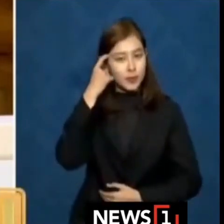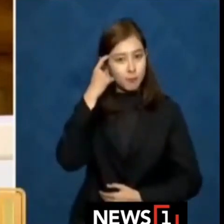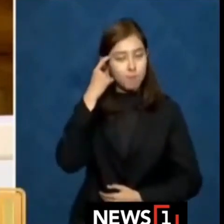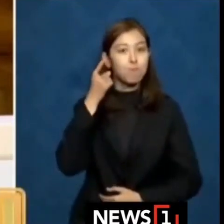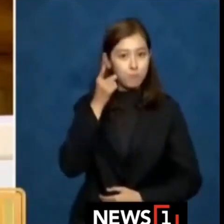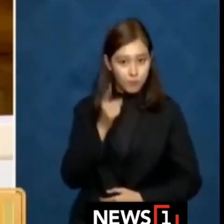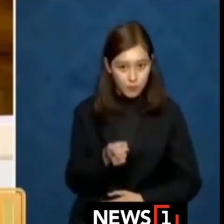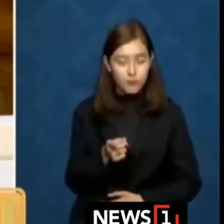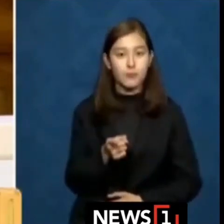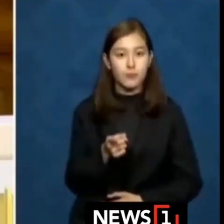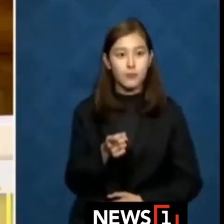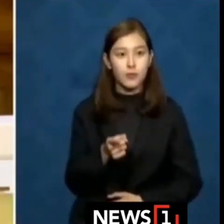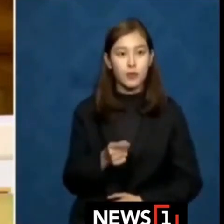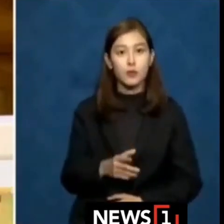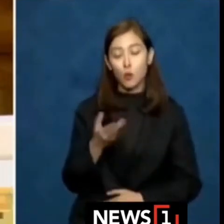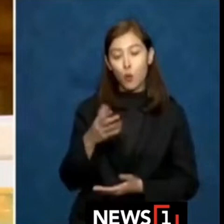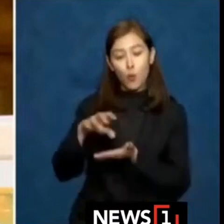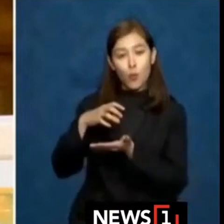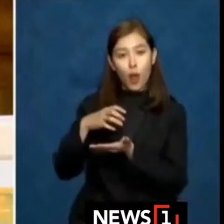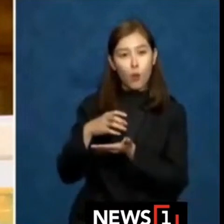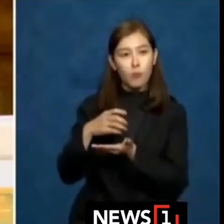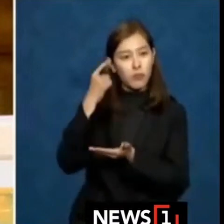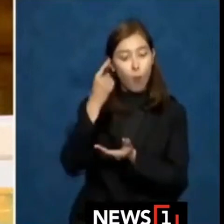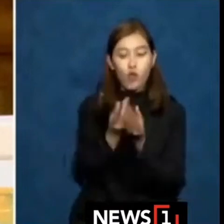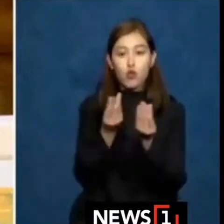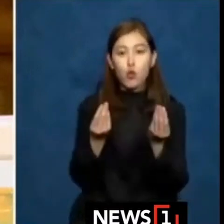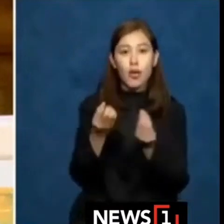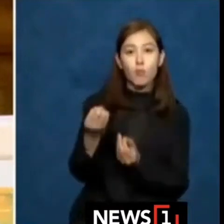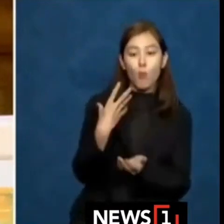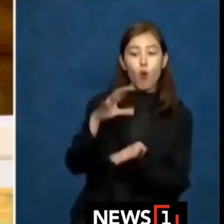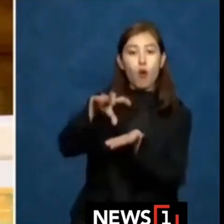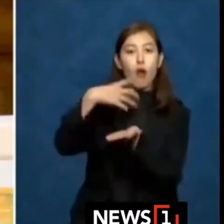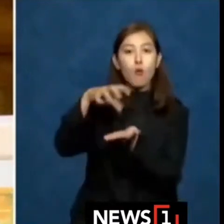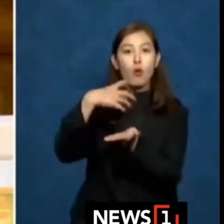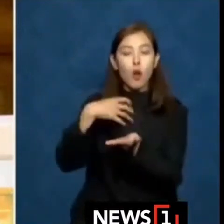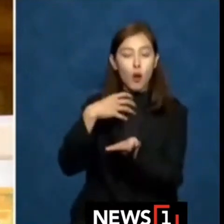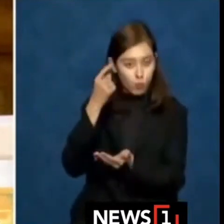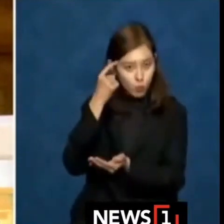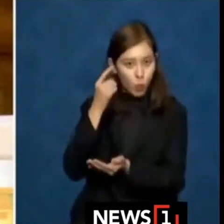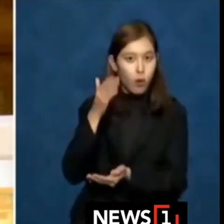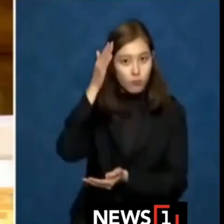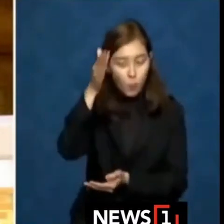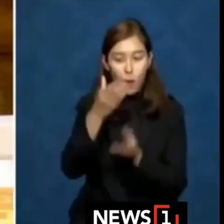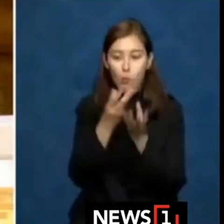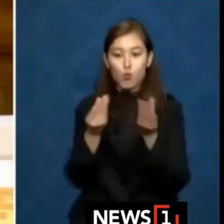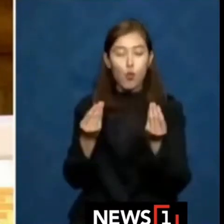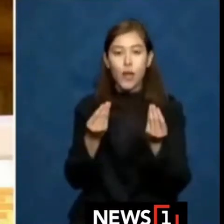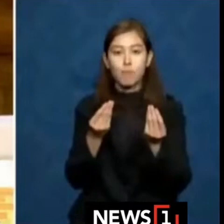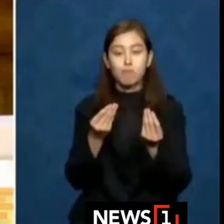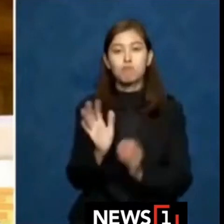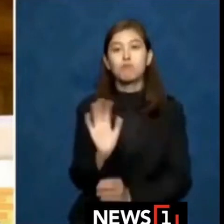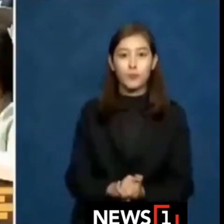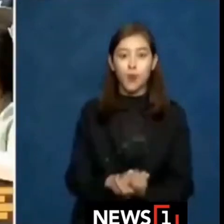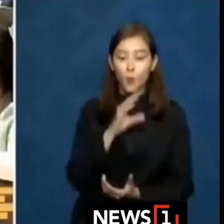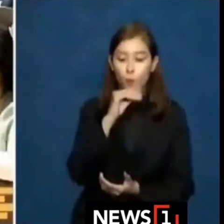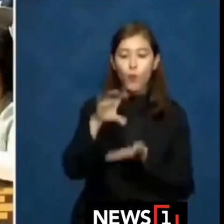ห่วงขอบคุณแต่ว่าไม่เกิดขึ้นจริงแล้วก็ตัวเลขที่ท่านชี้แจงเมื่อสักครู่เนี่ยก็ขอยืนยันครับว่าไม่เป็นตัวเลขที่เป็นจริงนะครับขอบคุณครับ